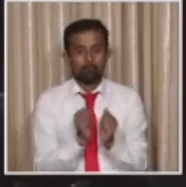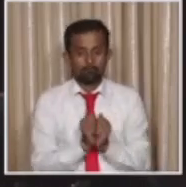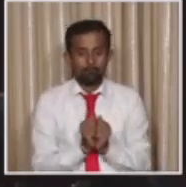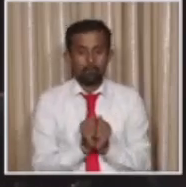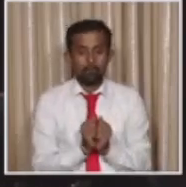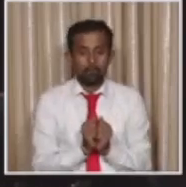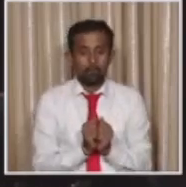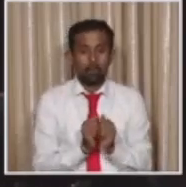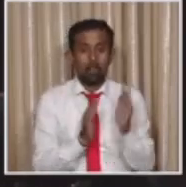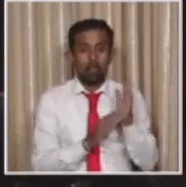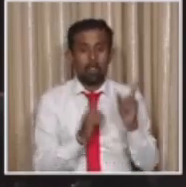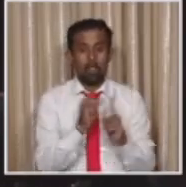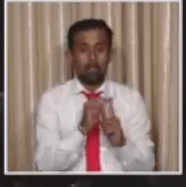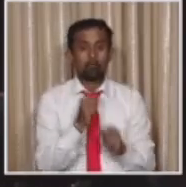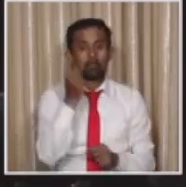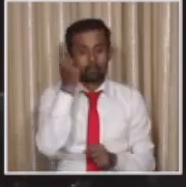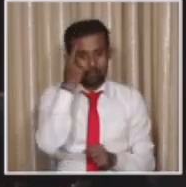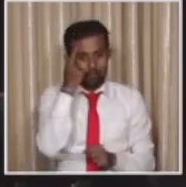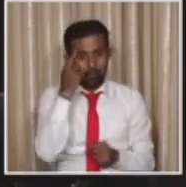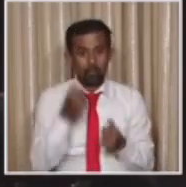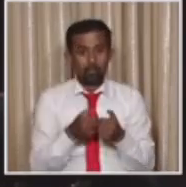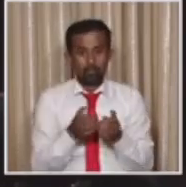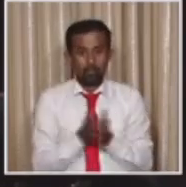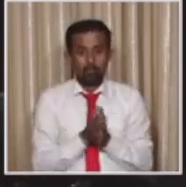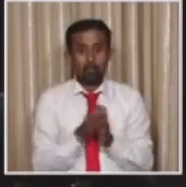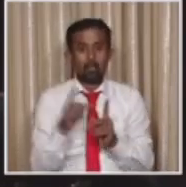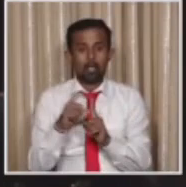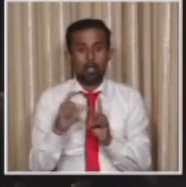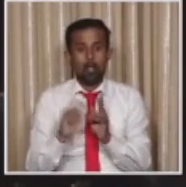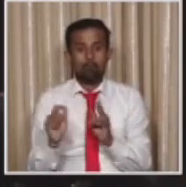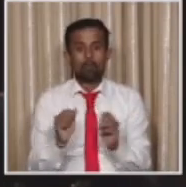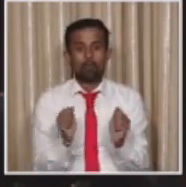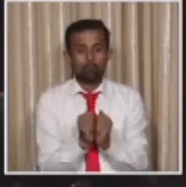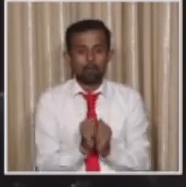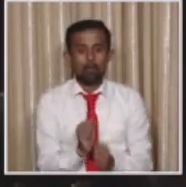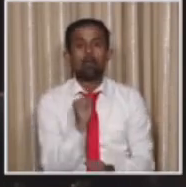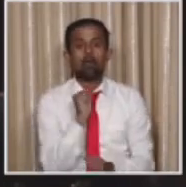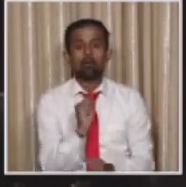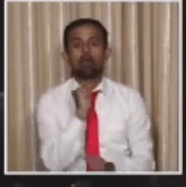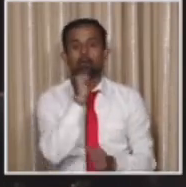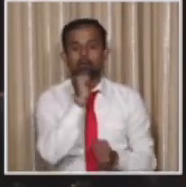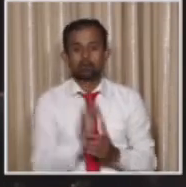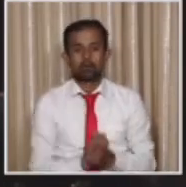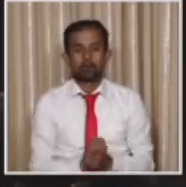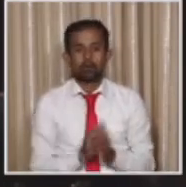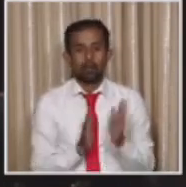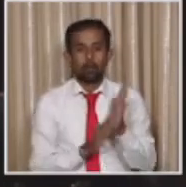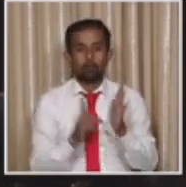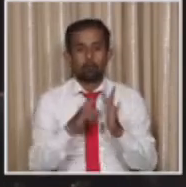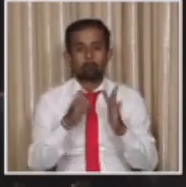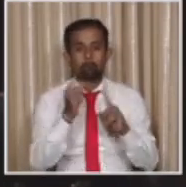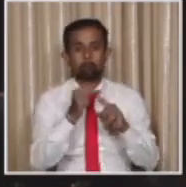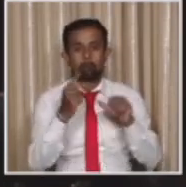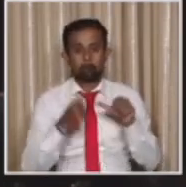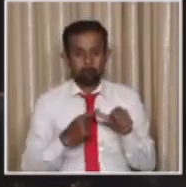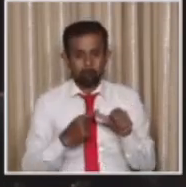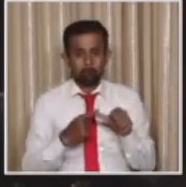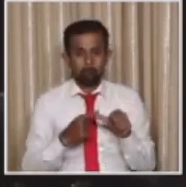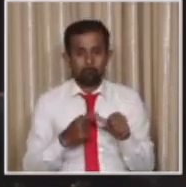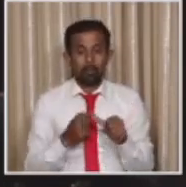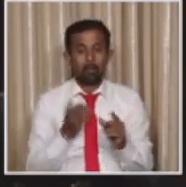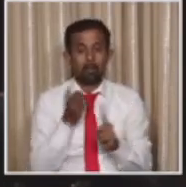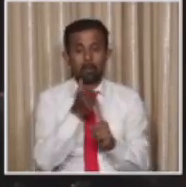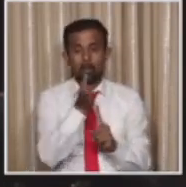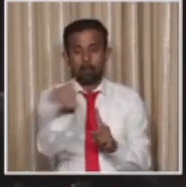කරනකොට ඒ අමාත්‍යවරයා දැනගන්න ඕනේ තමන්ගේ අමාත්‍යංශ දෙපාර්තමේන්තුව වැඩ කරන්නේ කොහොමද කියලා. මේ ආයතනය හරහා ක්‍රියාත්මක කරන්න